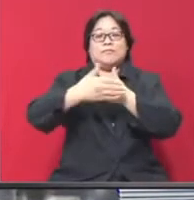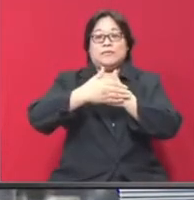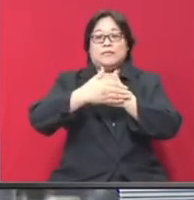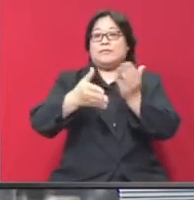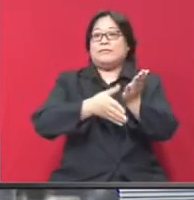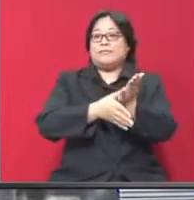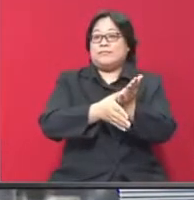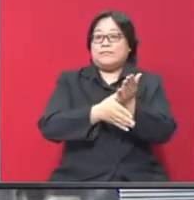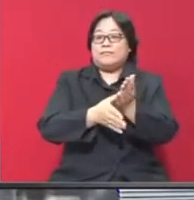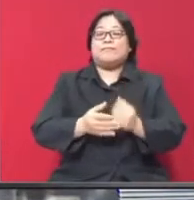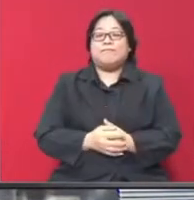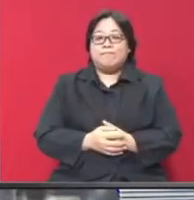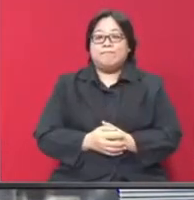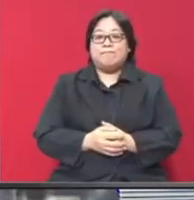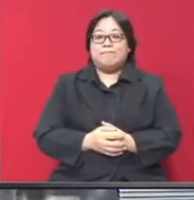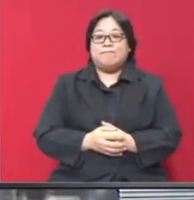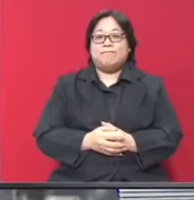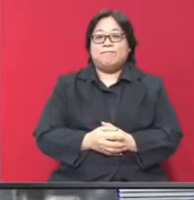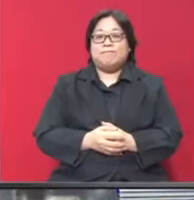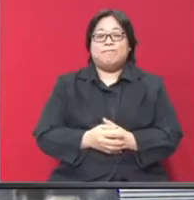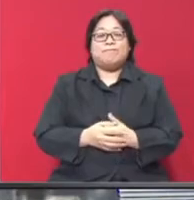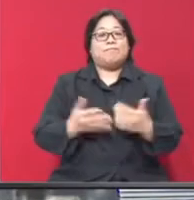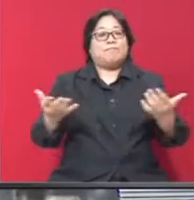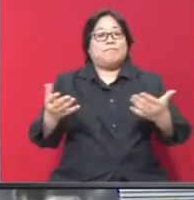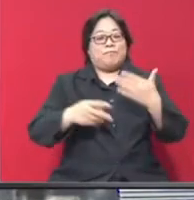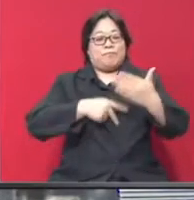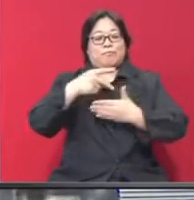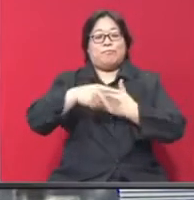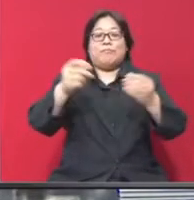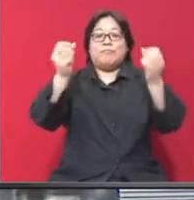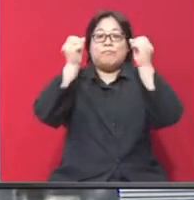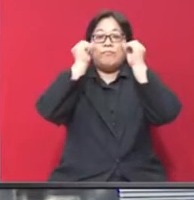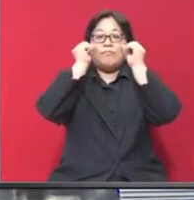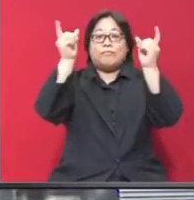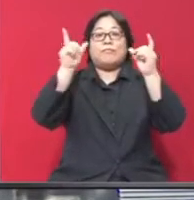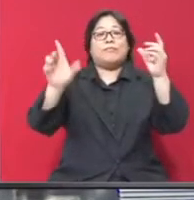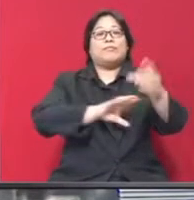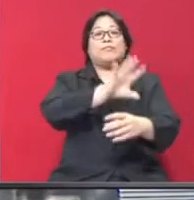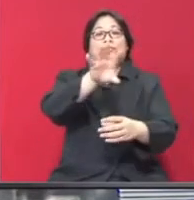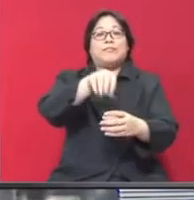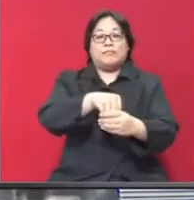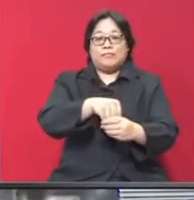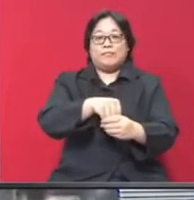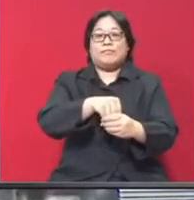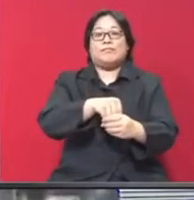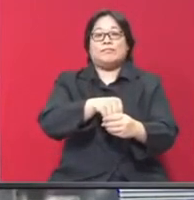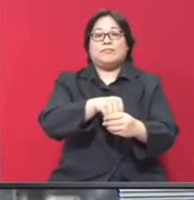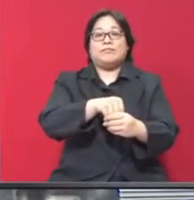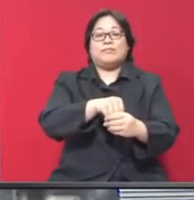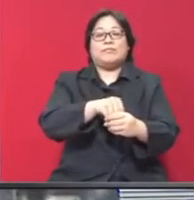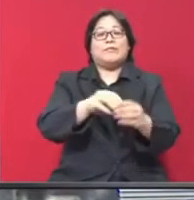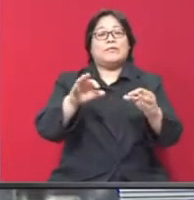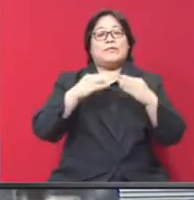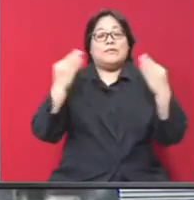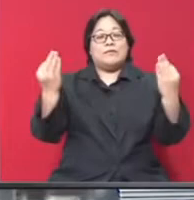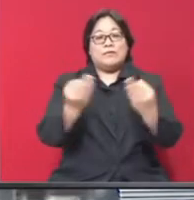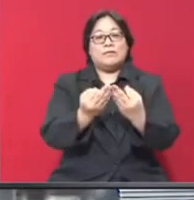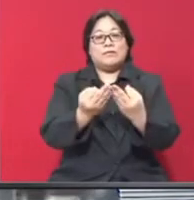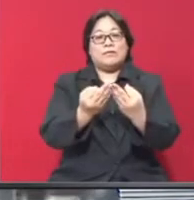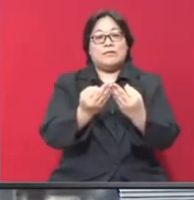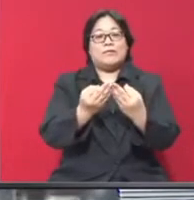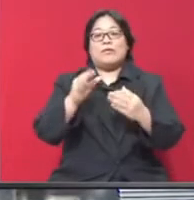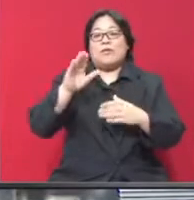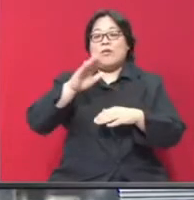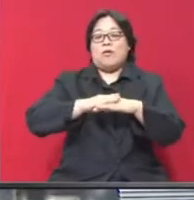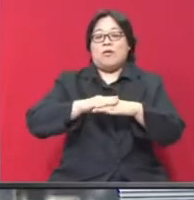dah ini ialah dengan nah program kesadaran yang melibatkan di dalam bahwa family-owned